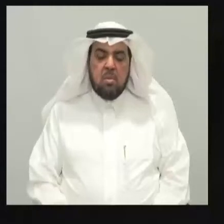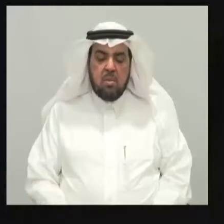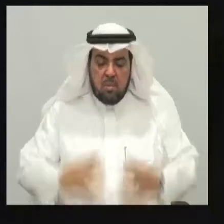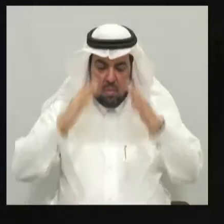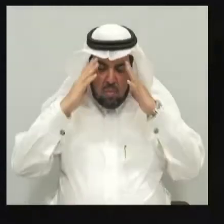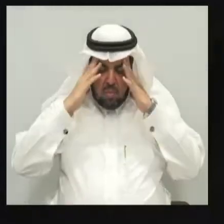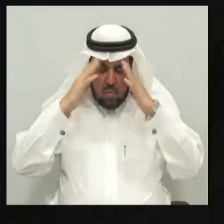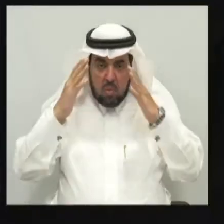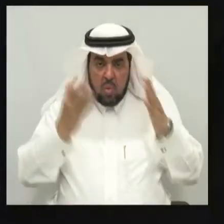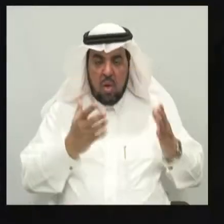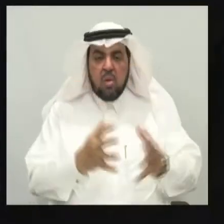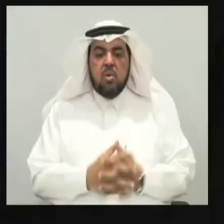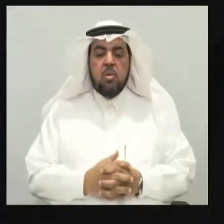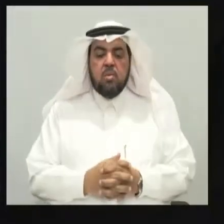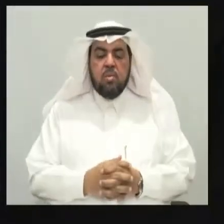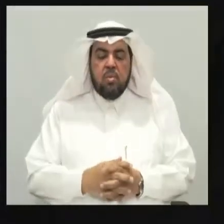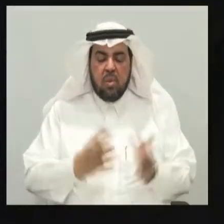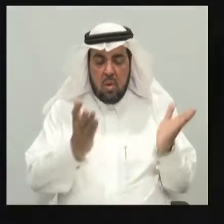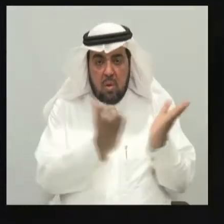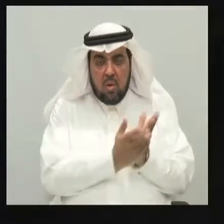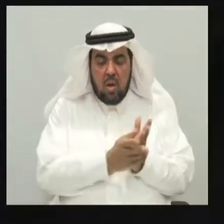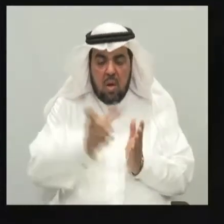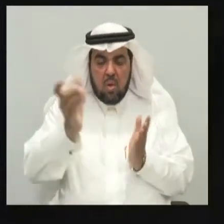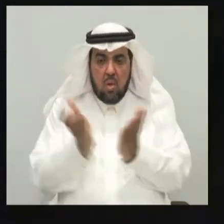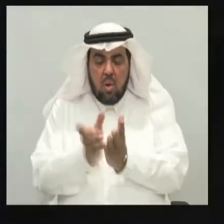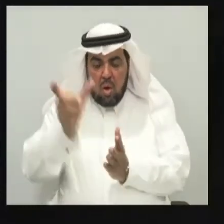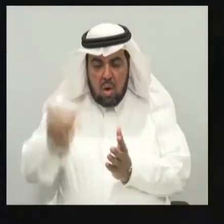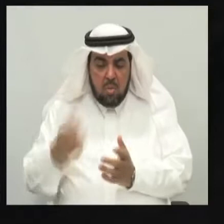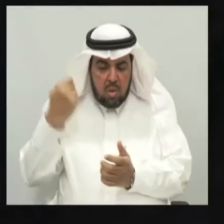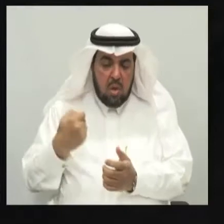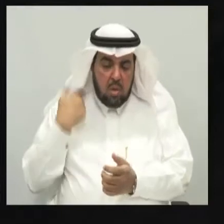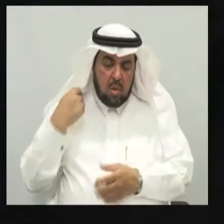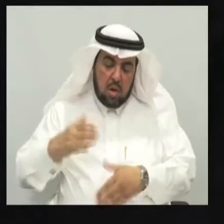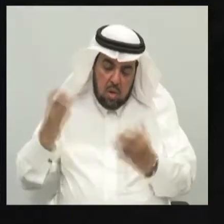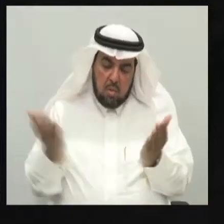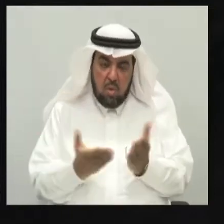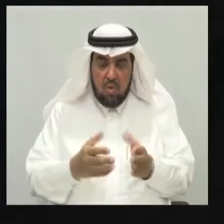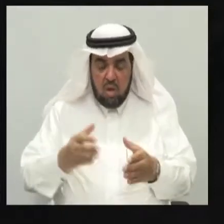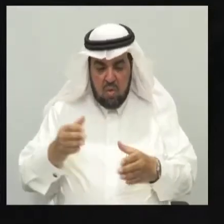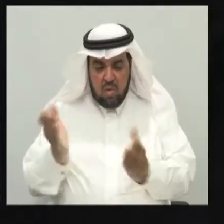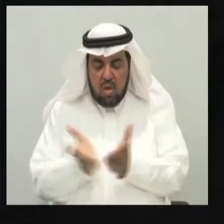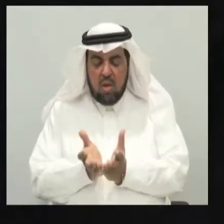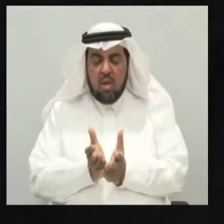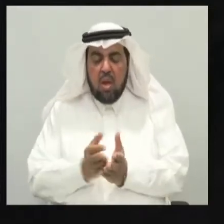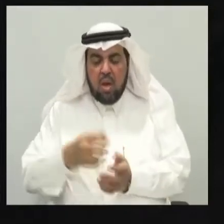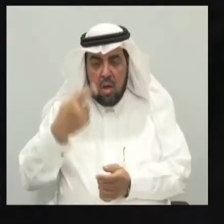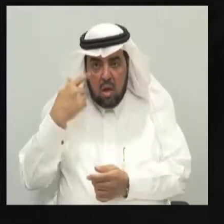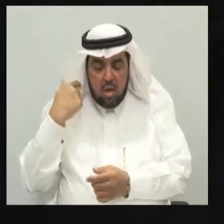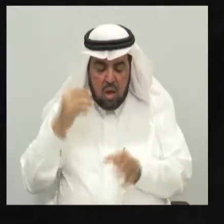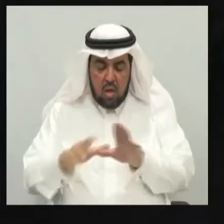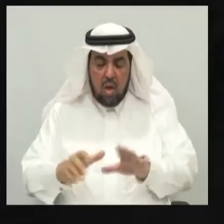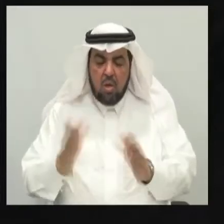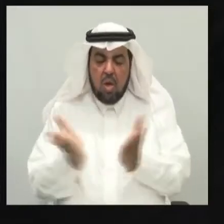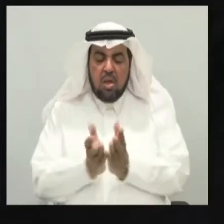السلام عليكم ورحمة الله وبركاته. أعزائي الطلاب والطالبات، مرحبا بكم في قناة عين في دروس العلوم للصف الثالث